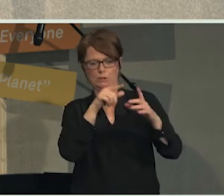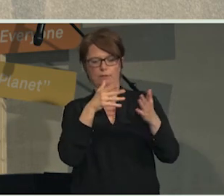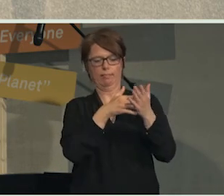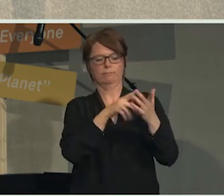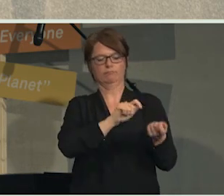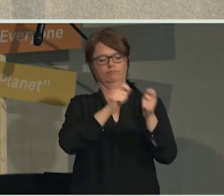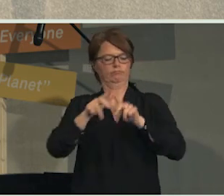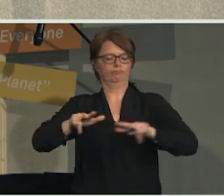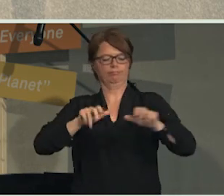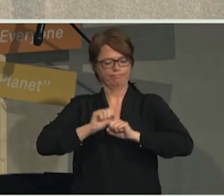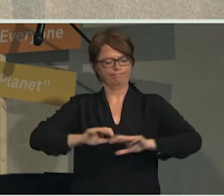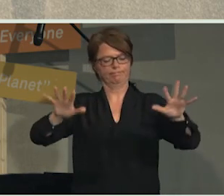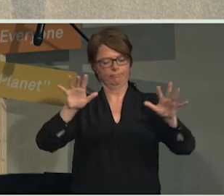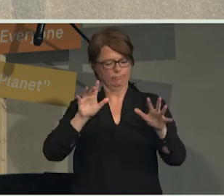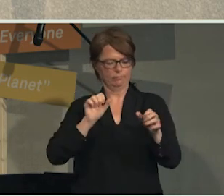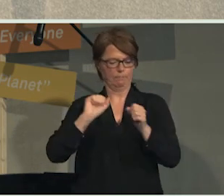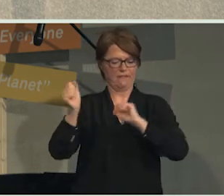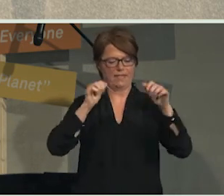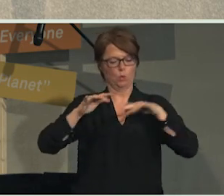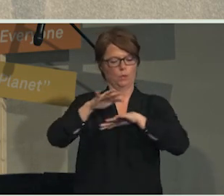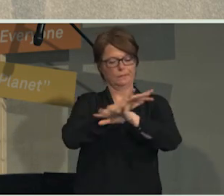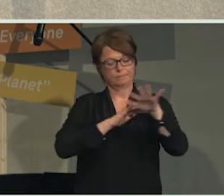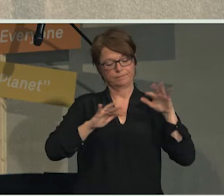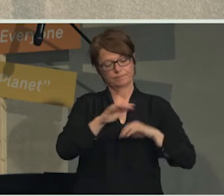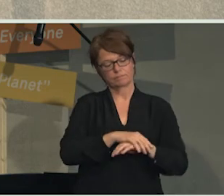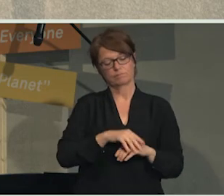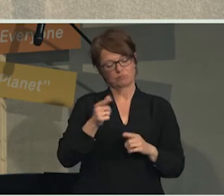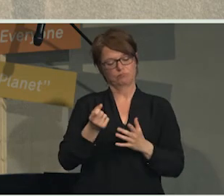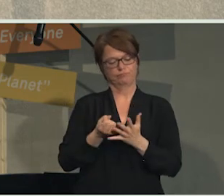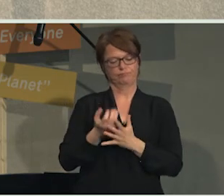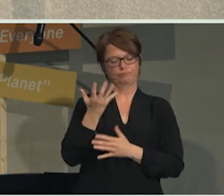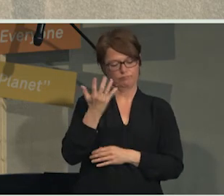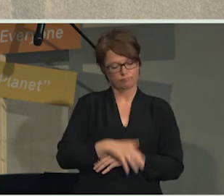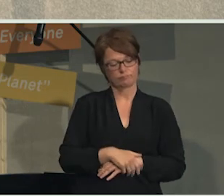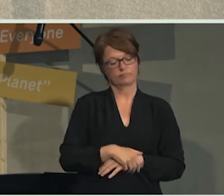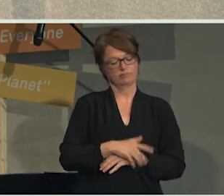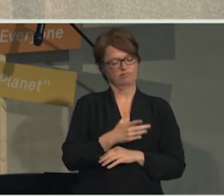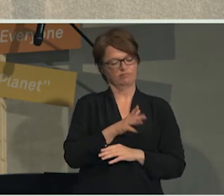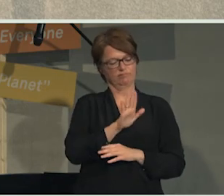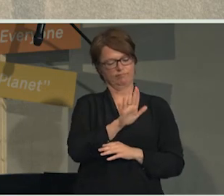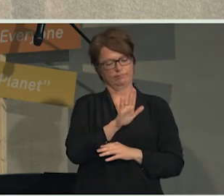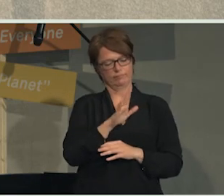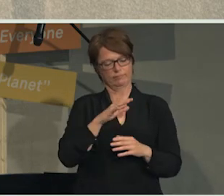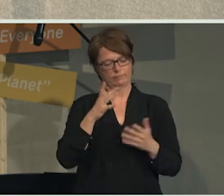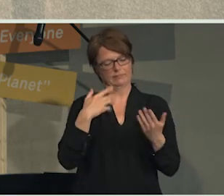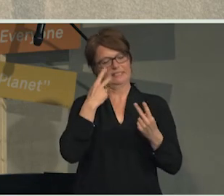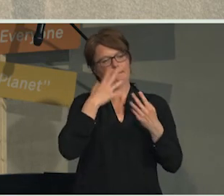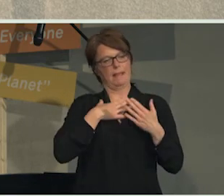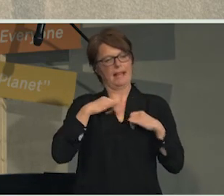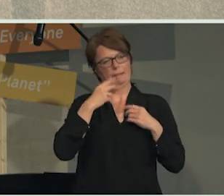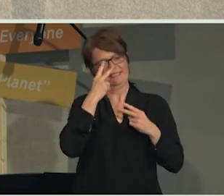liebe, verehrte Kimberlé Crenshaw. Schönst deshalb, dass es Sie gibt und Ihr